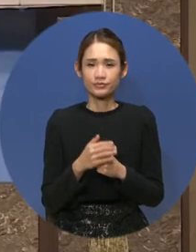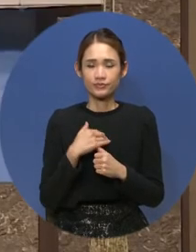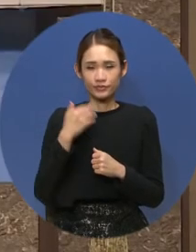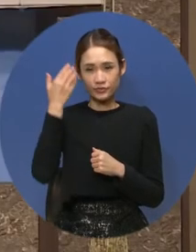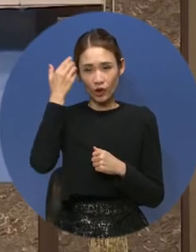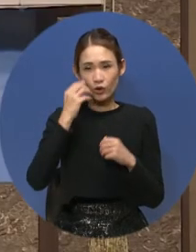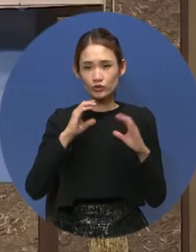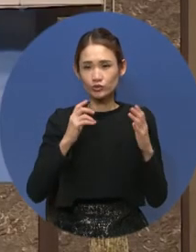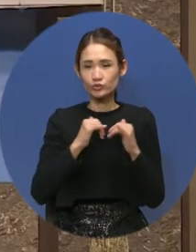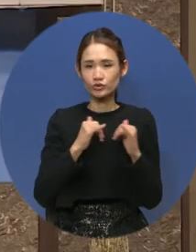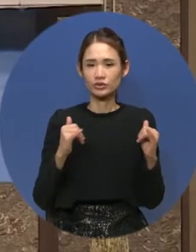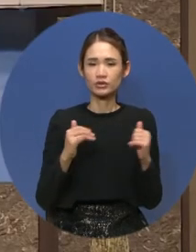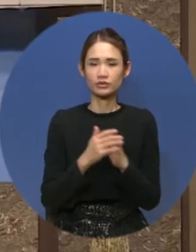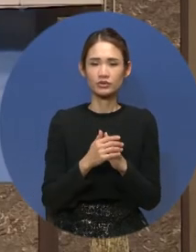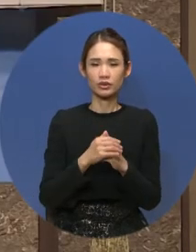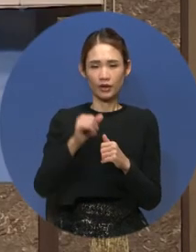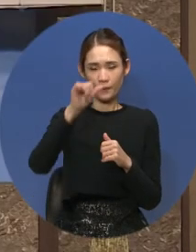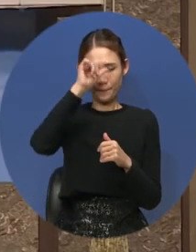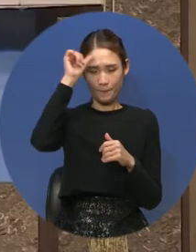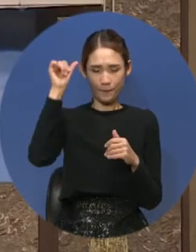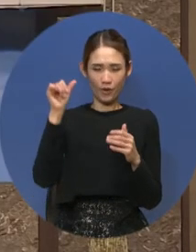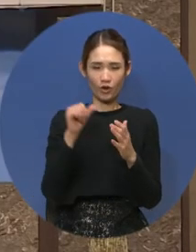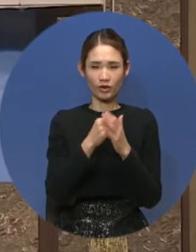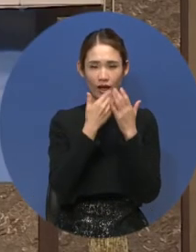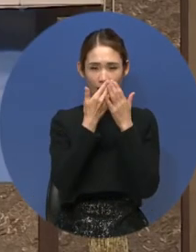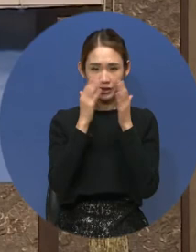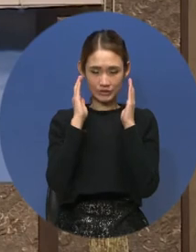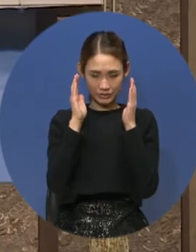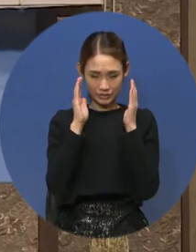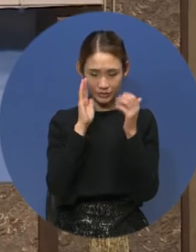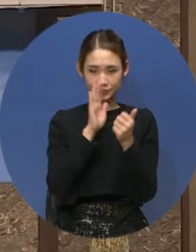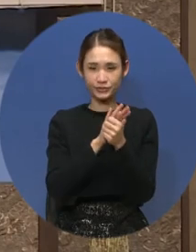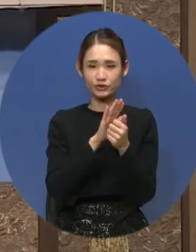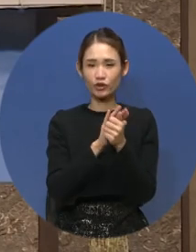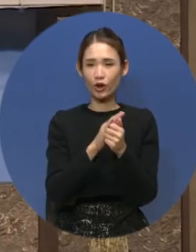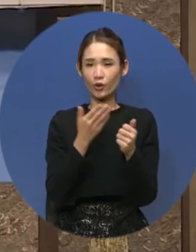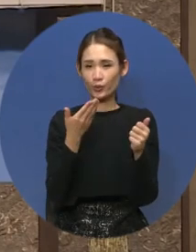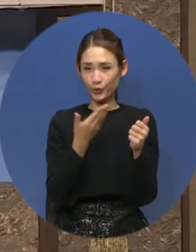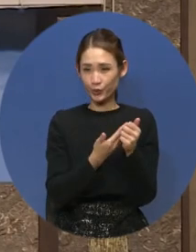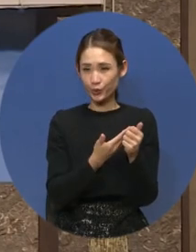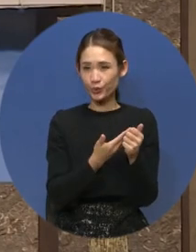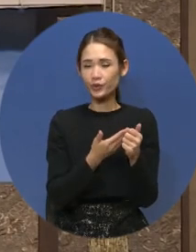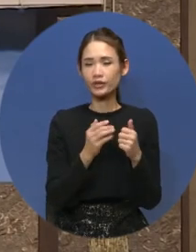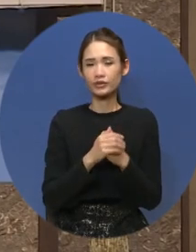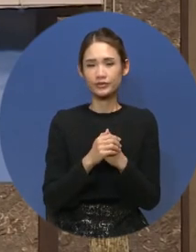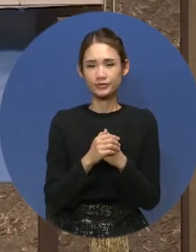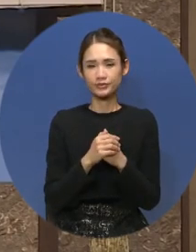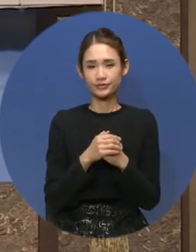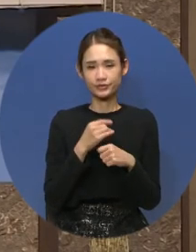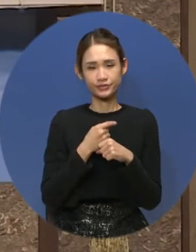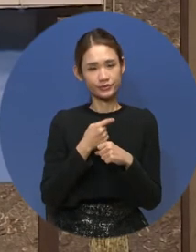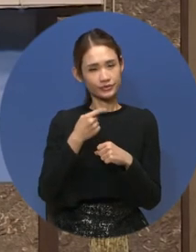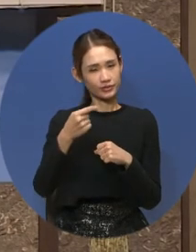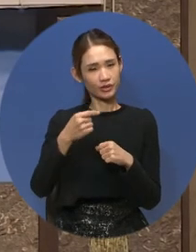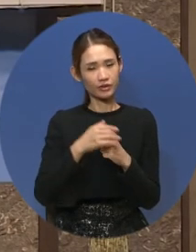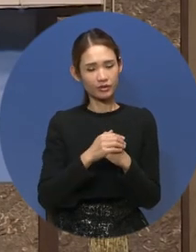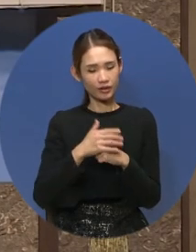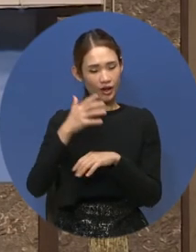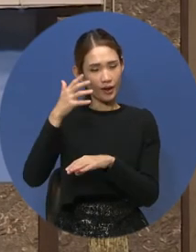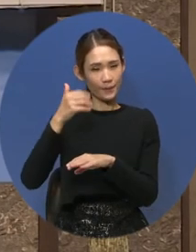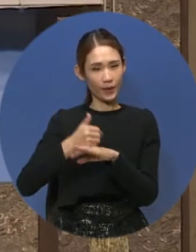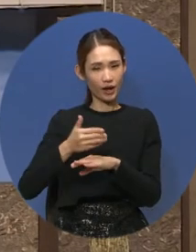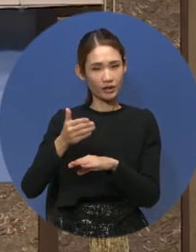구 차원에서 우리 구민분들의 평생 학습 지원을 위해서요. 네. 내년